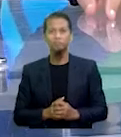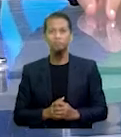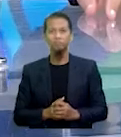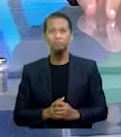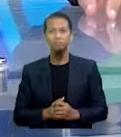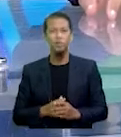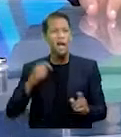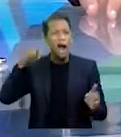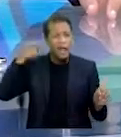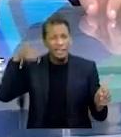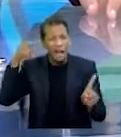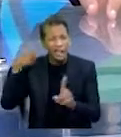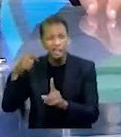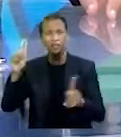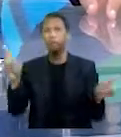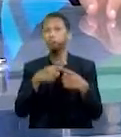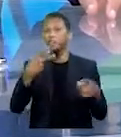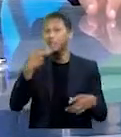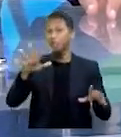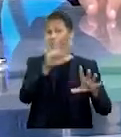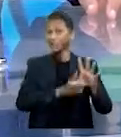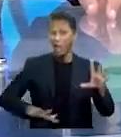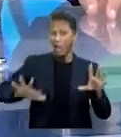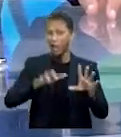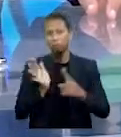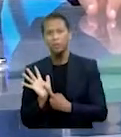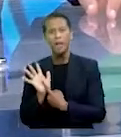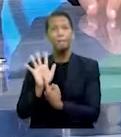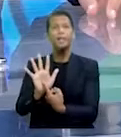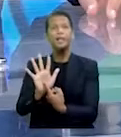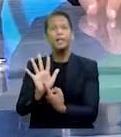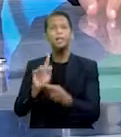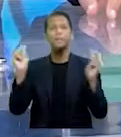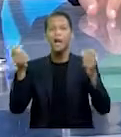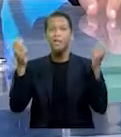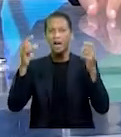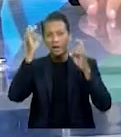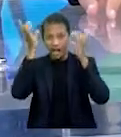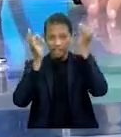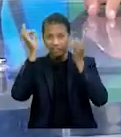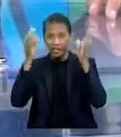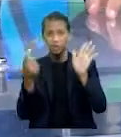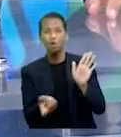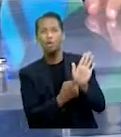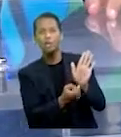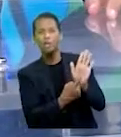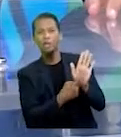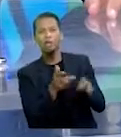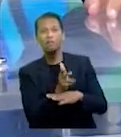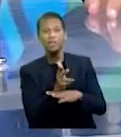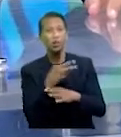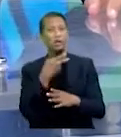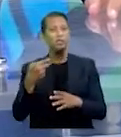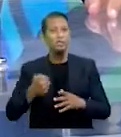Pemirsa, sejumlah artis dan musisi Indonesia hingga mancanegara tampil untuk merayakan kreativitas pembuat konten video di